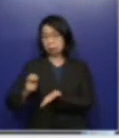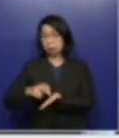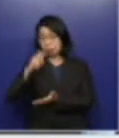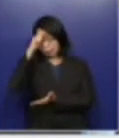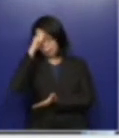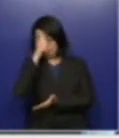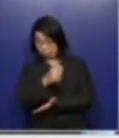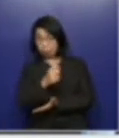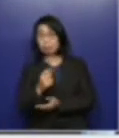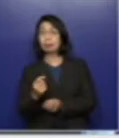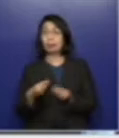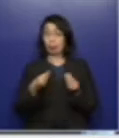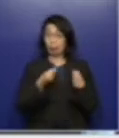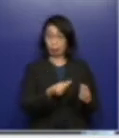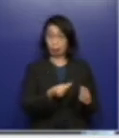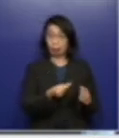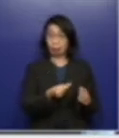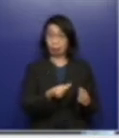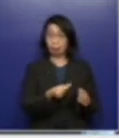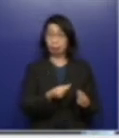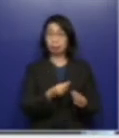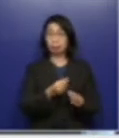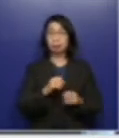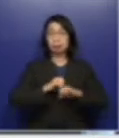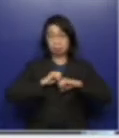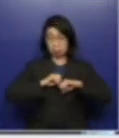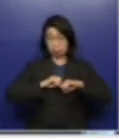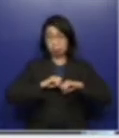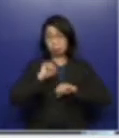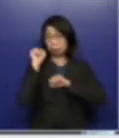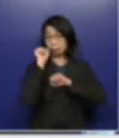ามประกาศของ